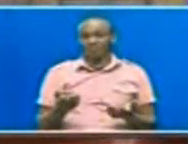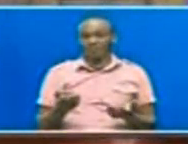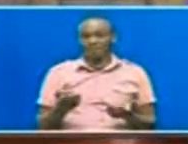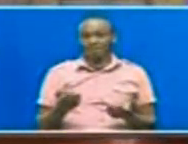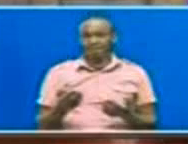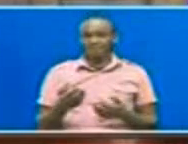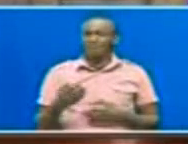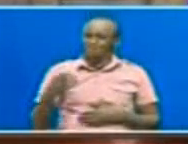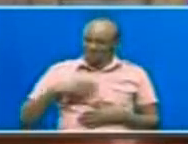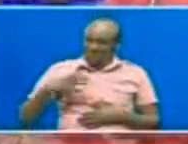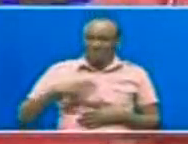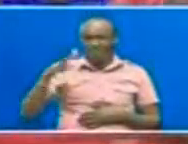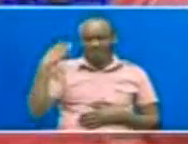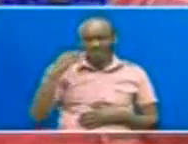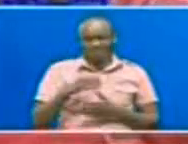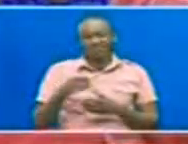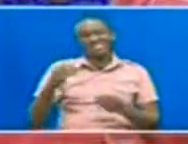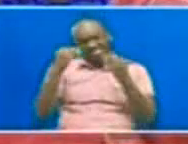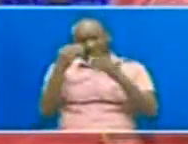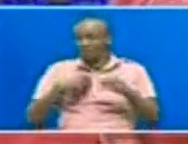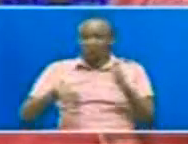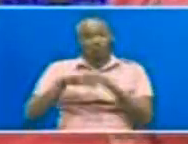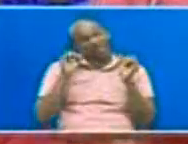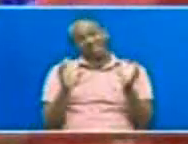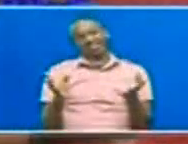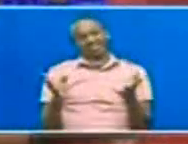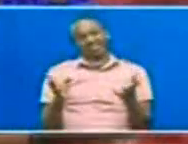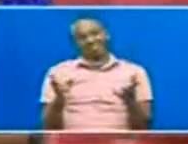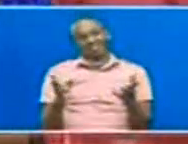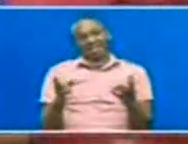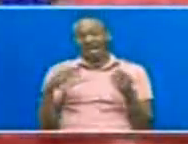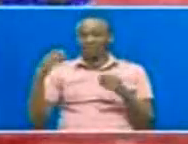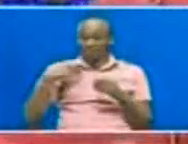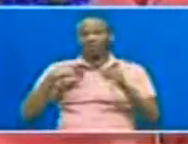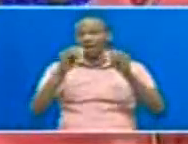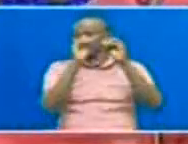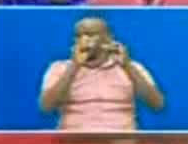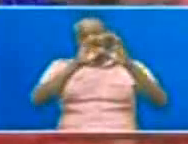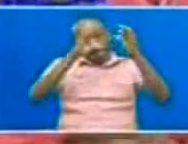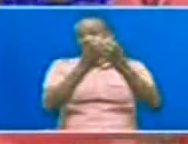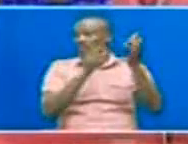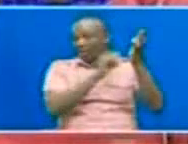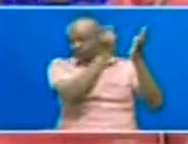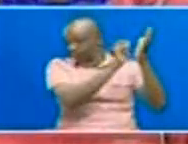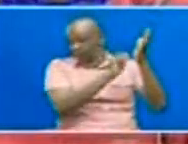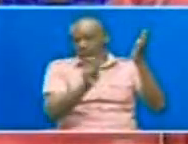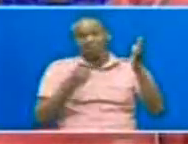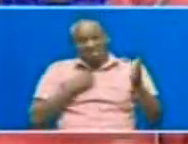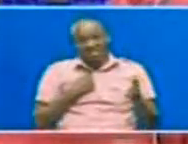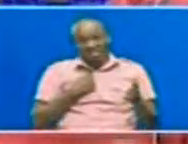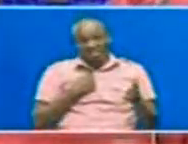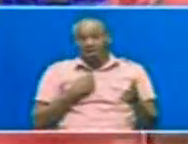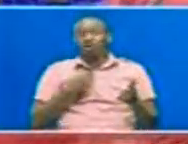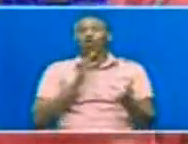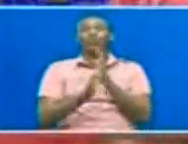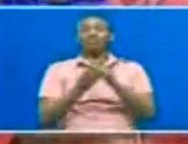ambao walikuwa wanatufundisha mpira. Siku hizi watu wanafundishwa mpira. Mm. Hata wanaenda kwa kilasi wanasema ufanye hivi. Yeah. Mimi nilikuwa nafundisha